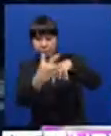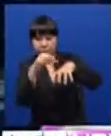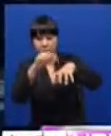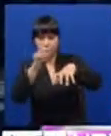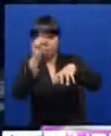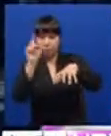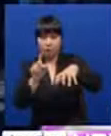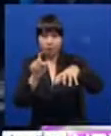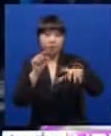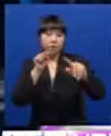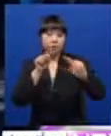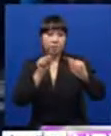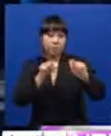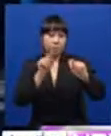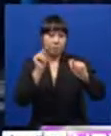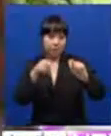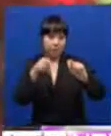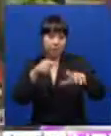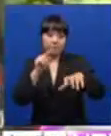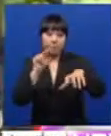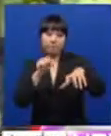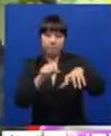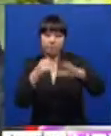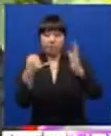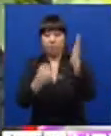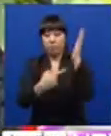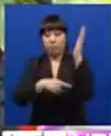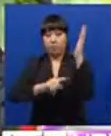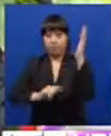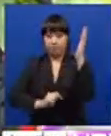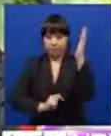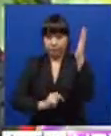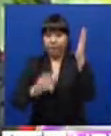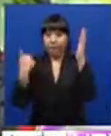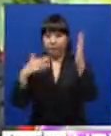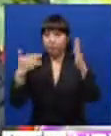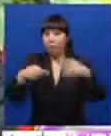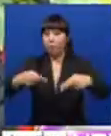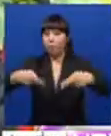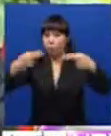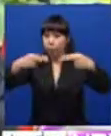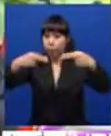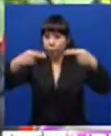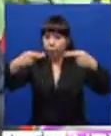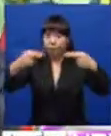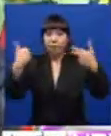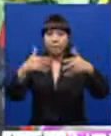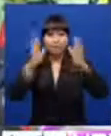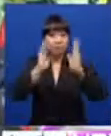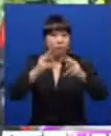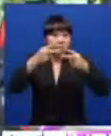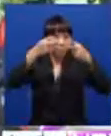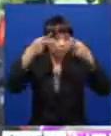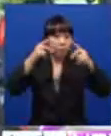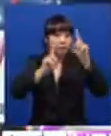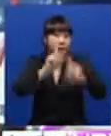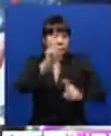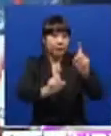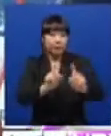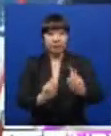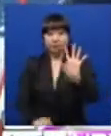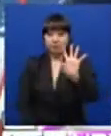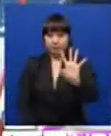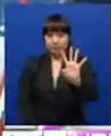ที่ตำบลพิเทนอำเภอทุ่งยางแดงจังหวัดปัตตานีและเกิดการยิงปะทะกันเป็นเหตุให้มีคนร้ายเสียชีวิต 4คน